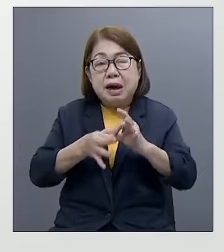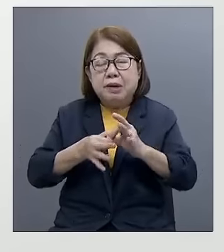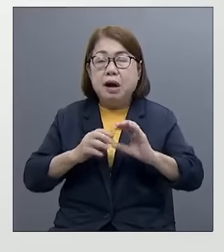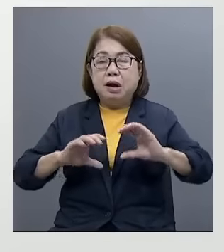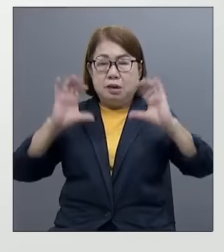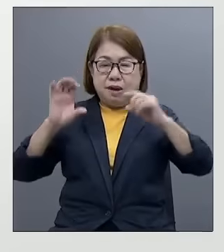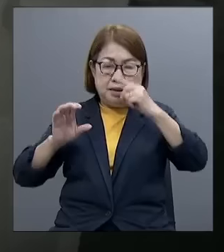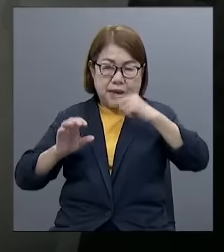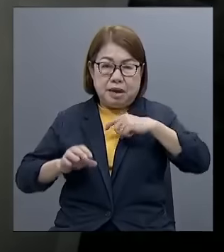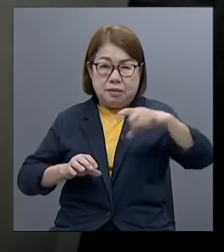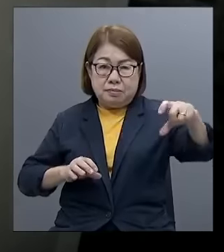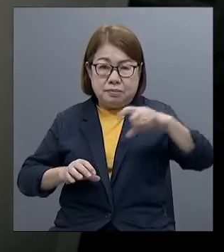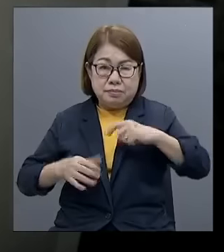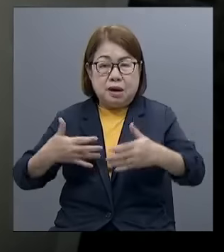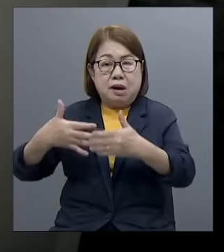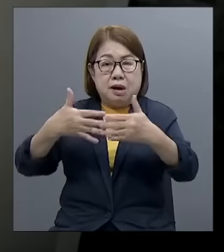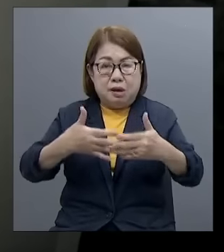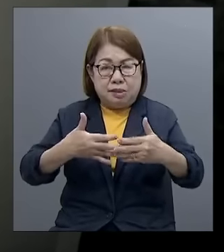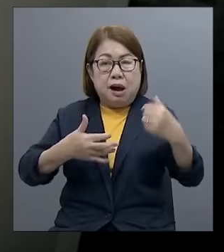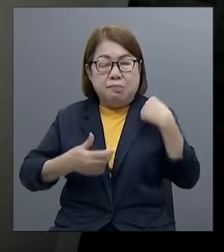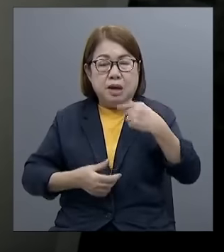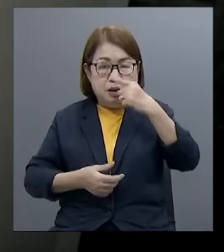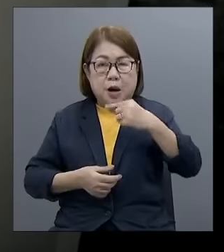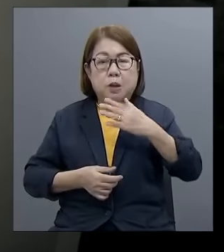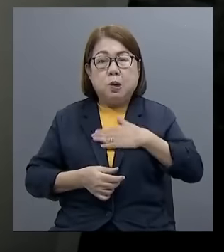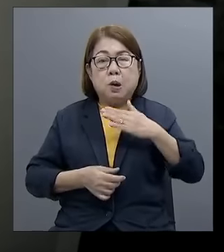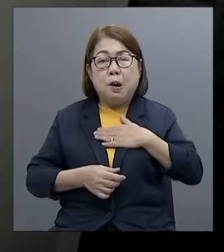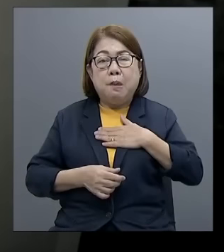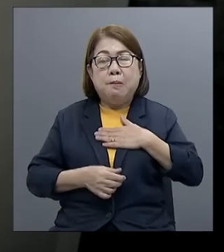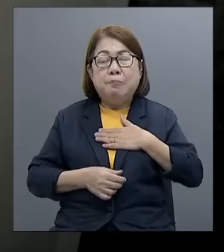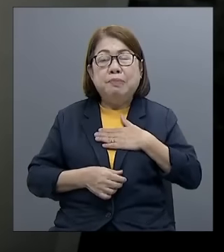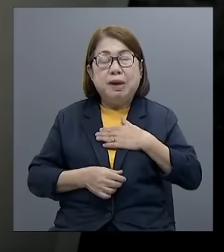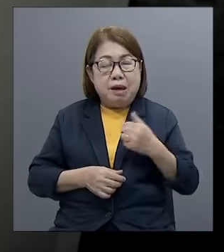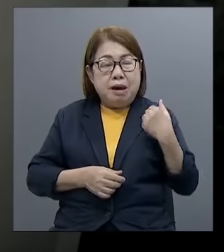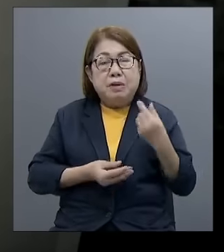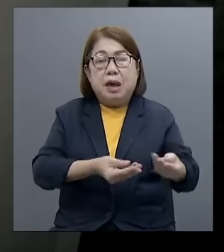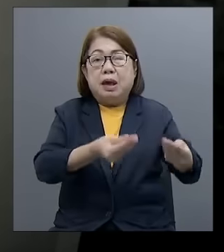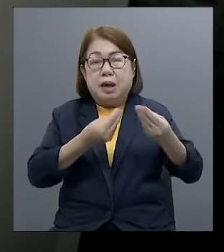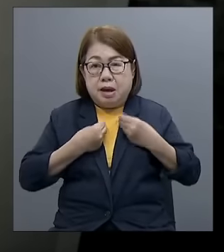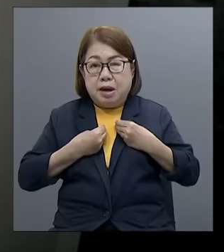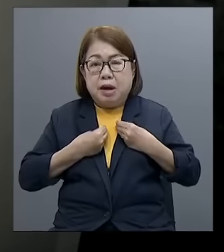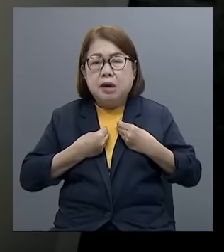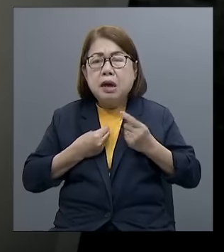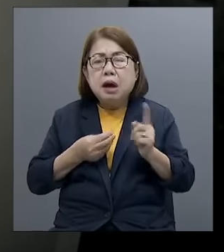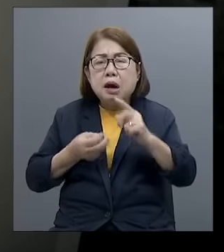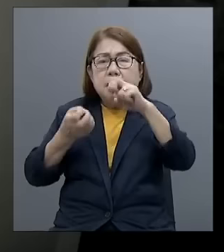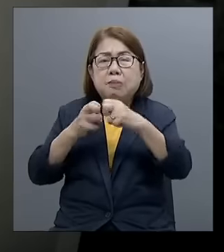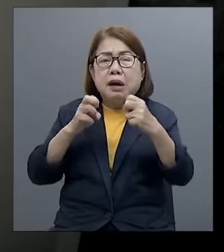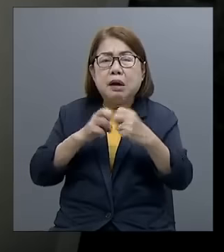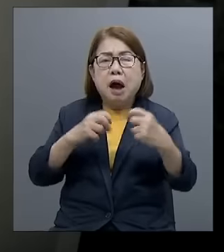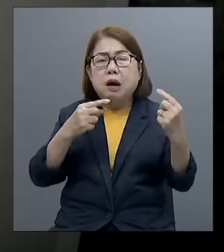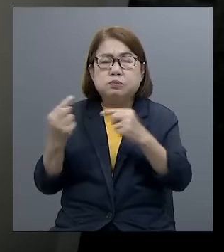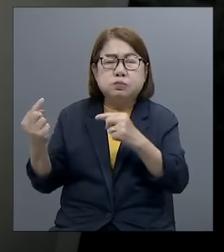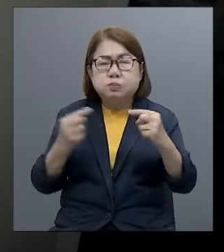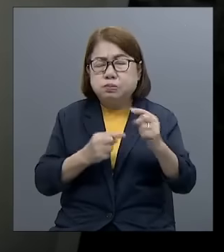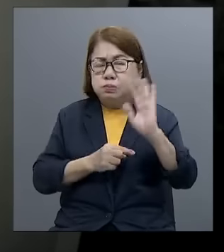ไทยส่งคืนงานประติมากรรมโลหะสมัยศตวรรษที่ 11ให้กับไทยเพื่อเป็นการหยุดข้อพิพาทอย่างฉัน